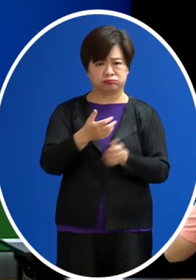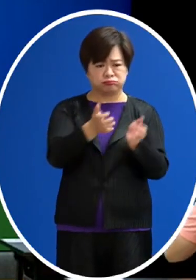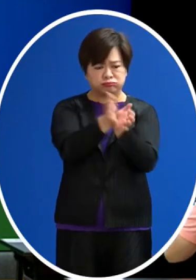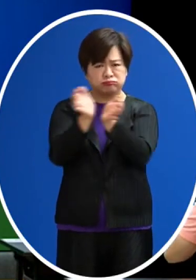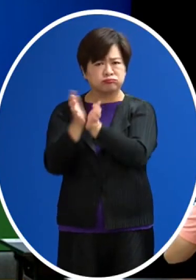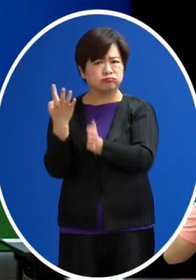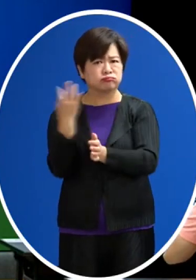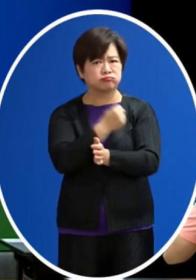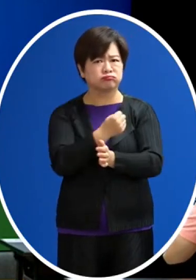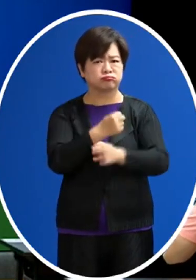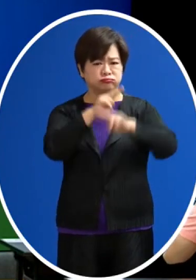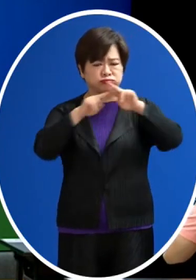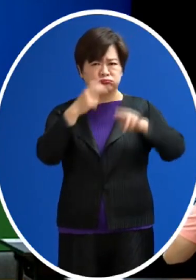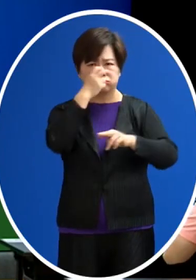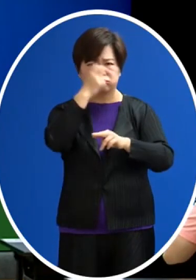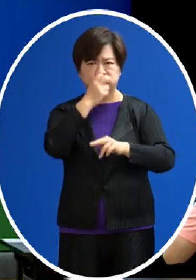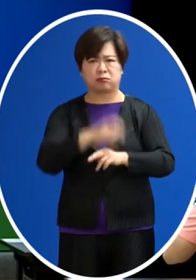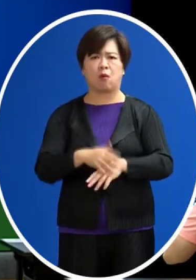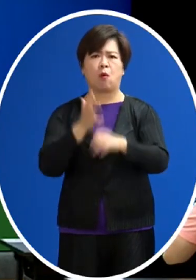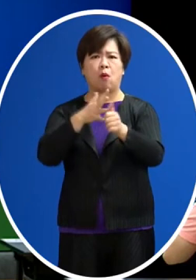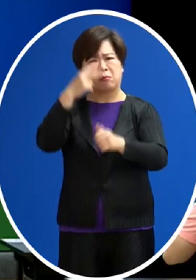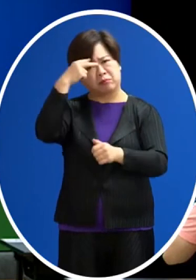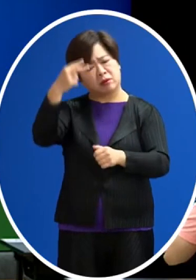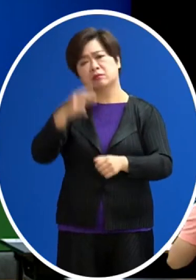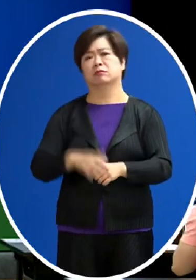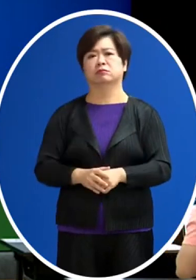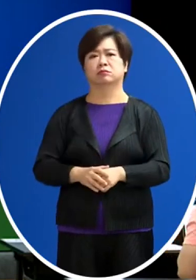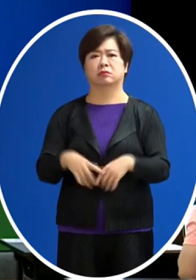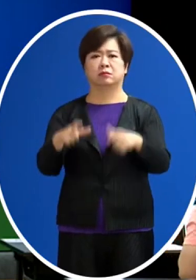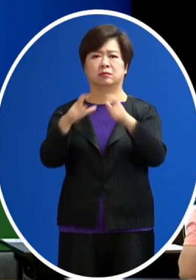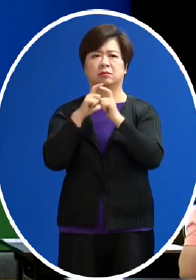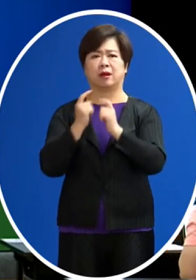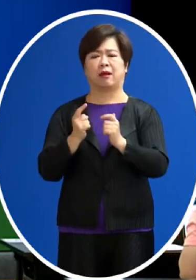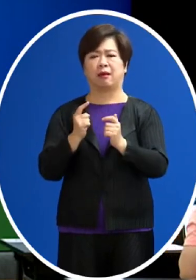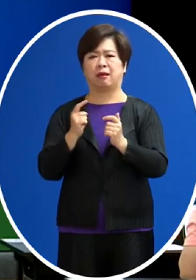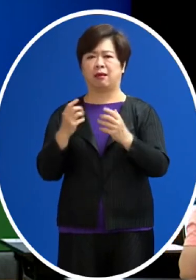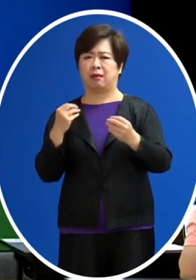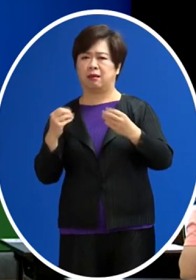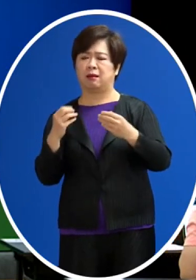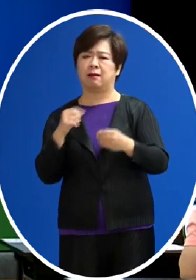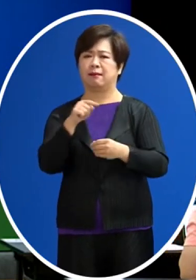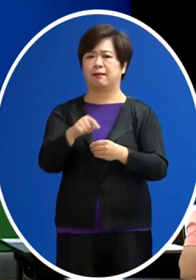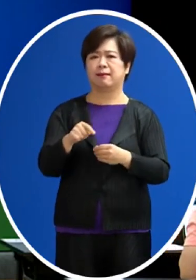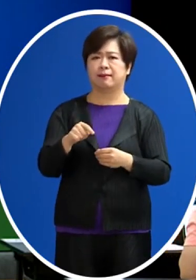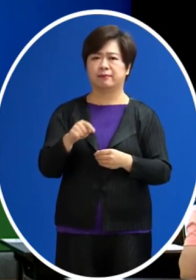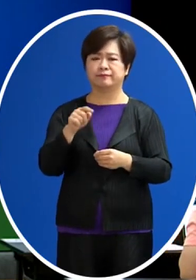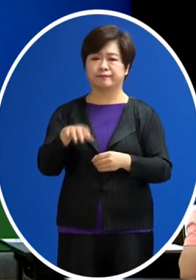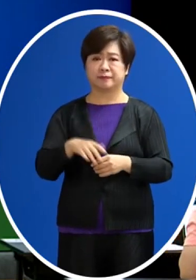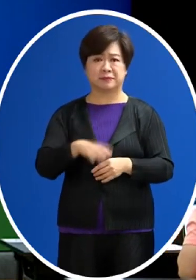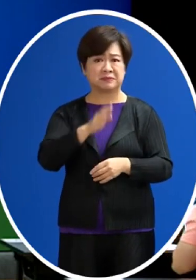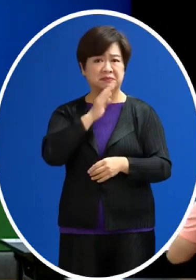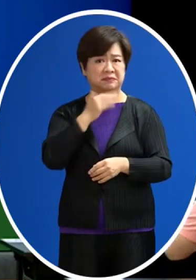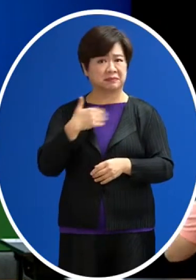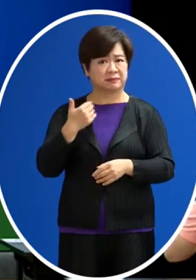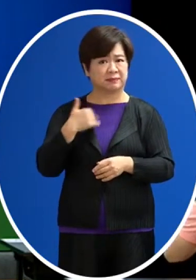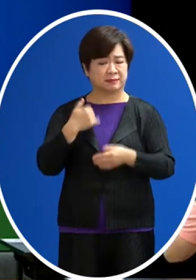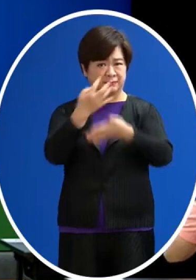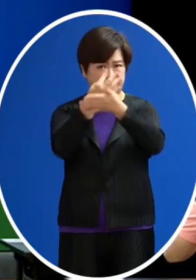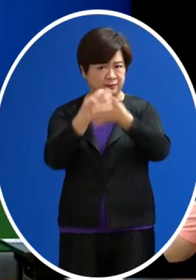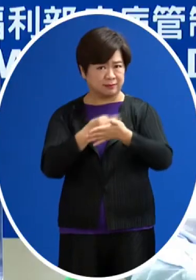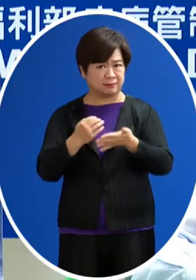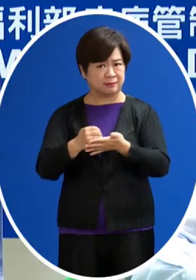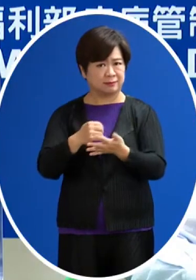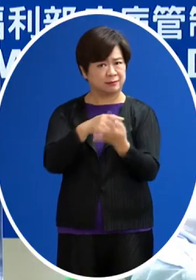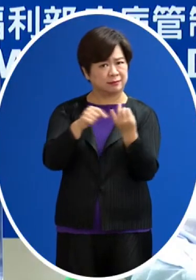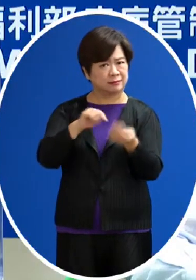么问了2天指挥中心都没有办法给出相关的数据？难道是没有办法掌握说这次疫苗的批次和数量吗？以上谢谢。 这